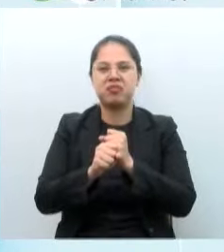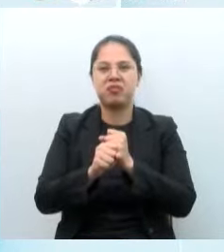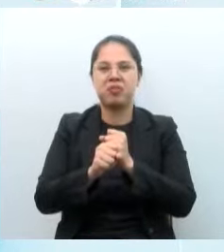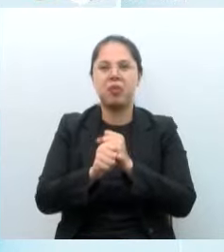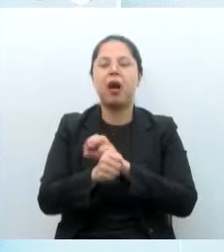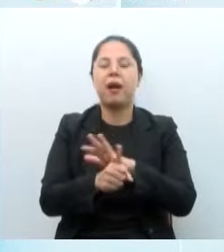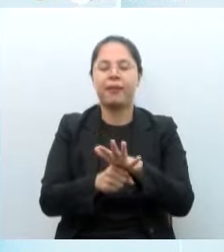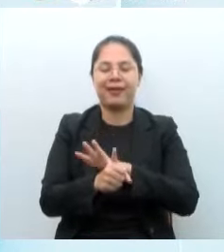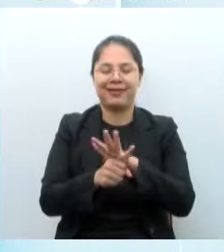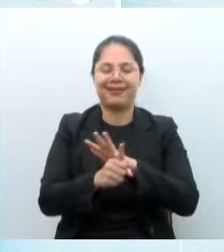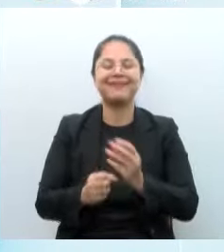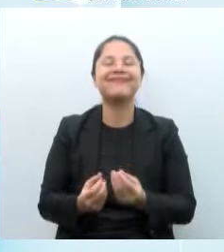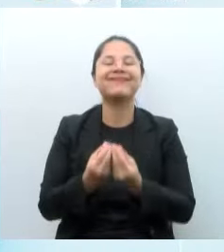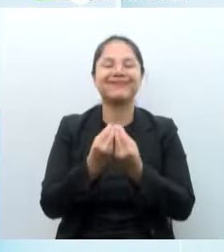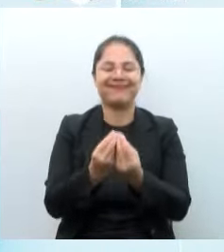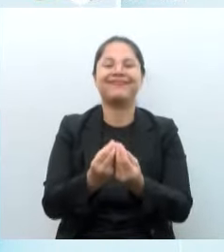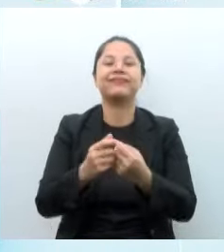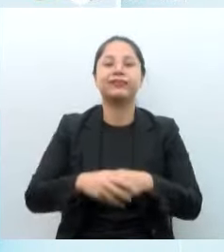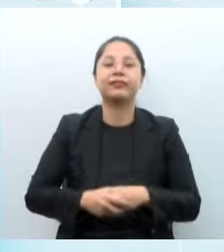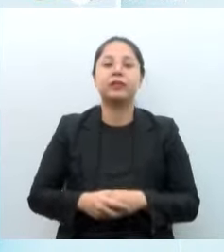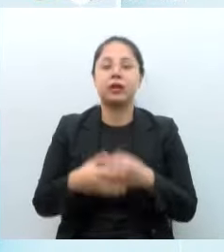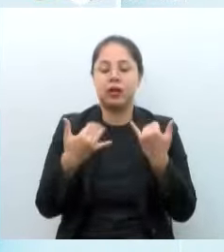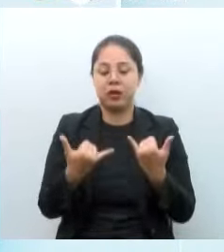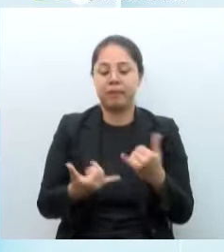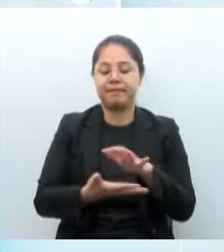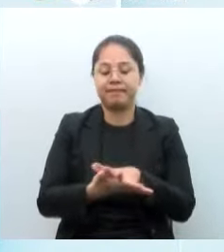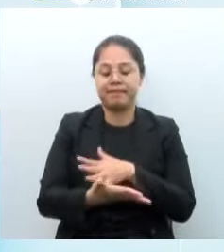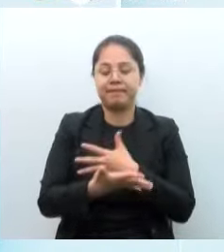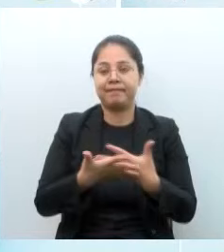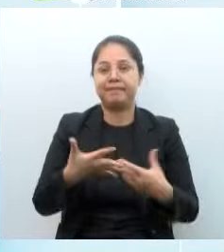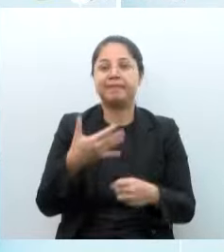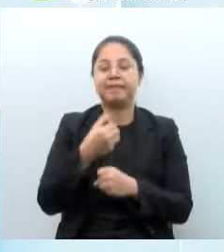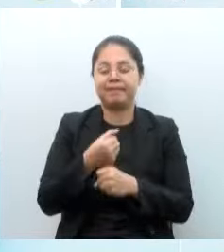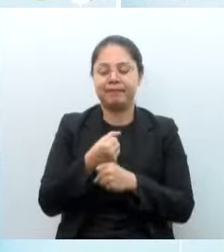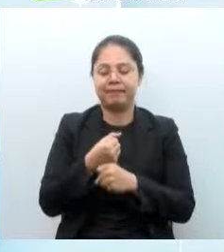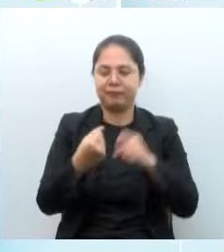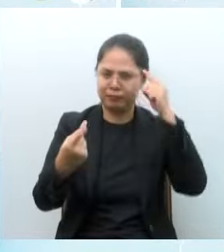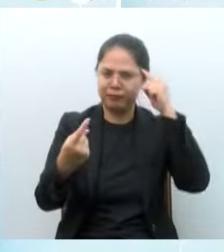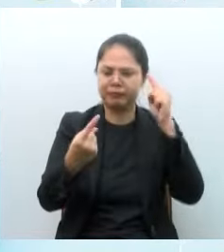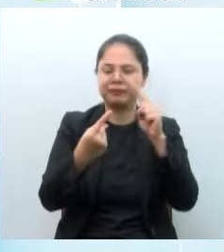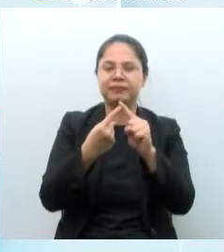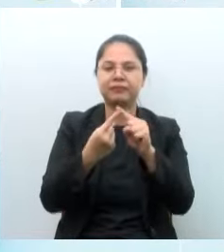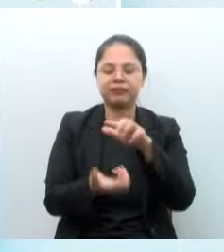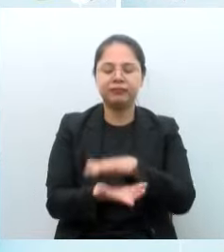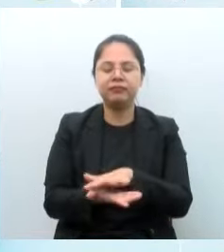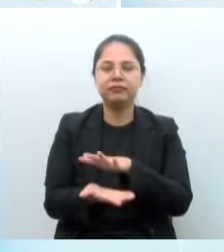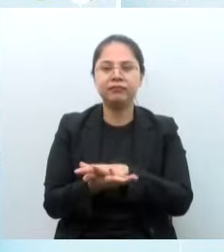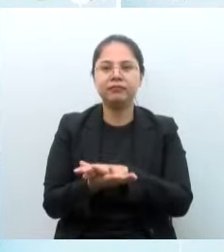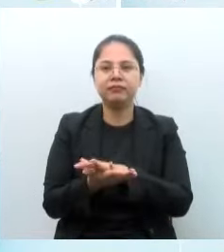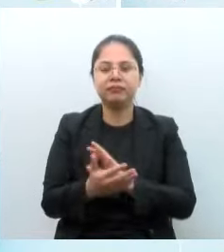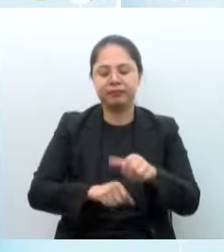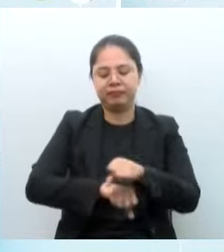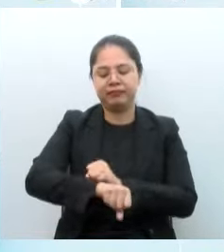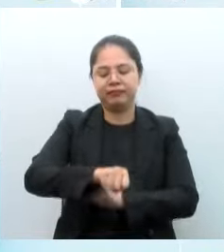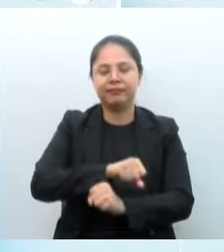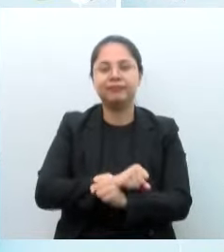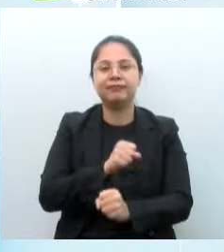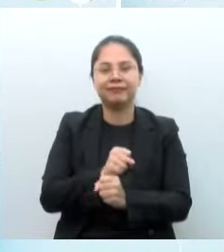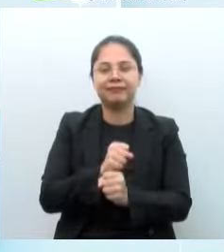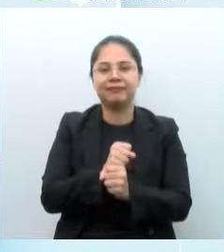ะกรรมการการศึกษาขั้นพื้นฐานก็ได้กำหนดเป็นแนวทางให้เขตให้โรงเรียนได้นำไปปฏิบัติเขาเรียกว่